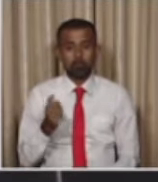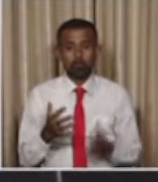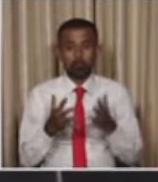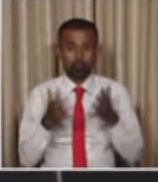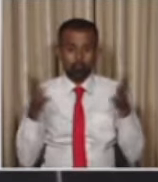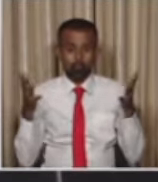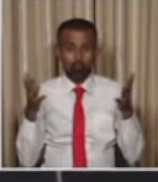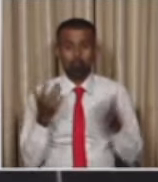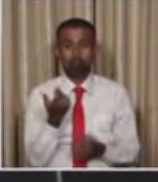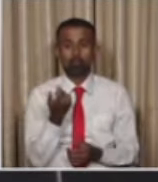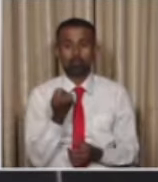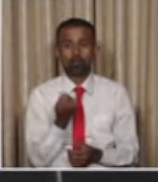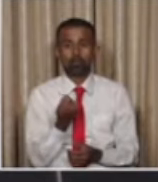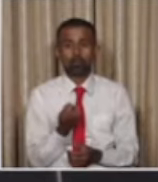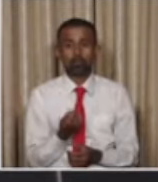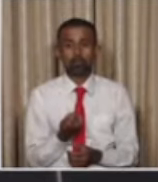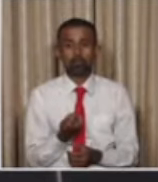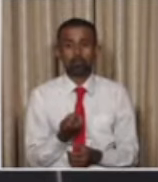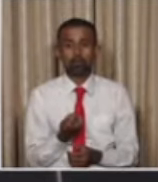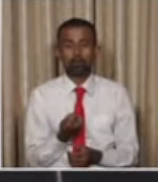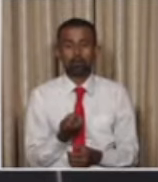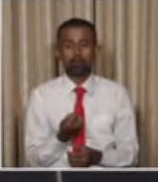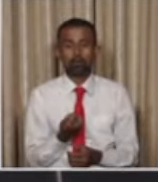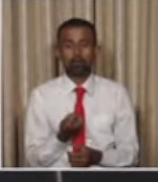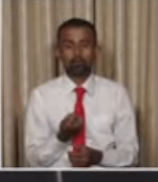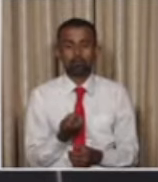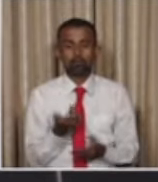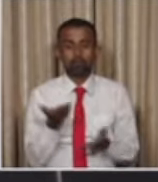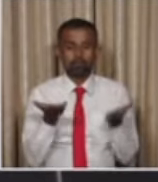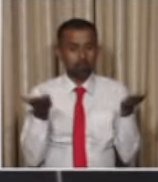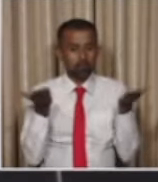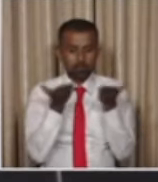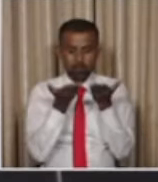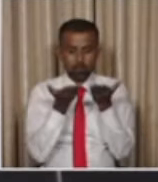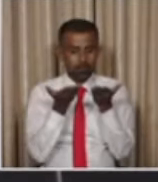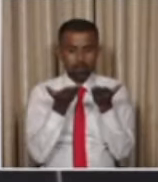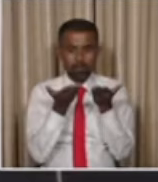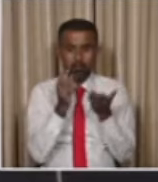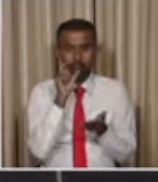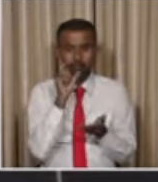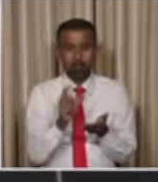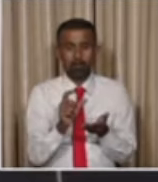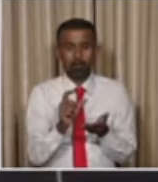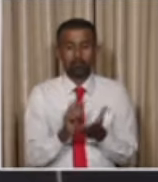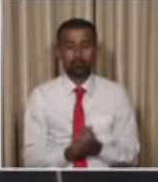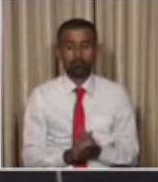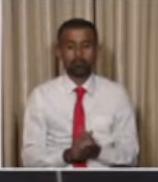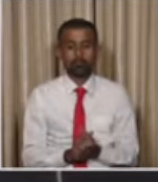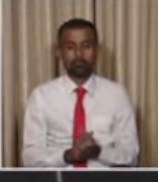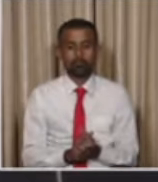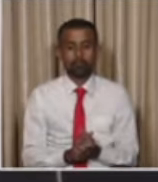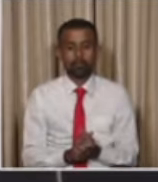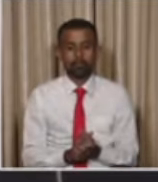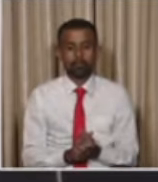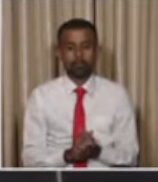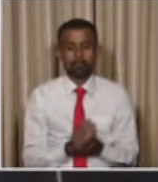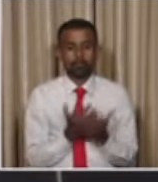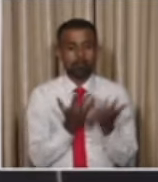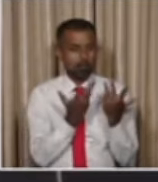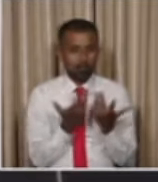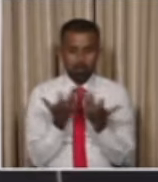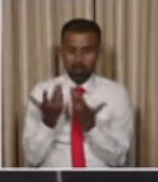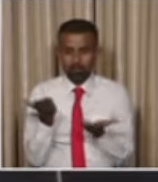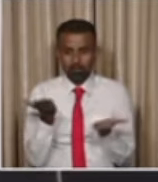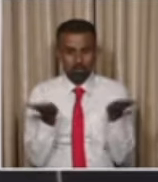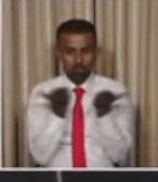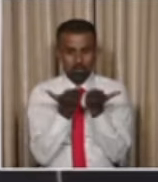මුදලක්. මේක දැන් සංසන්දනය කරලා බලන්න. මං කියන්නේ මං ගණන් බැලලා මේ සංසන්දනය